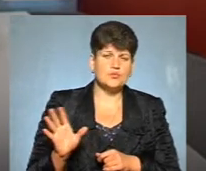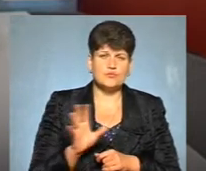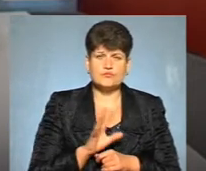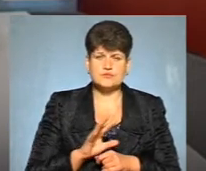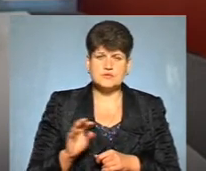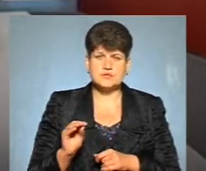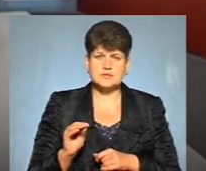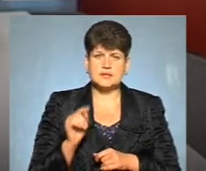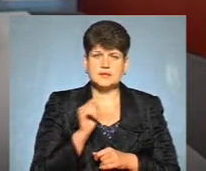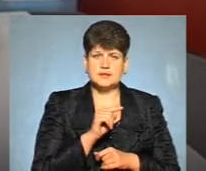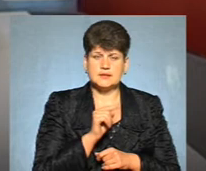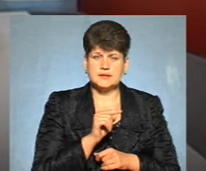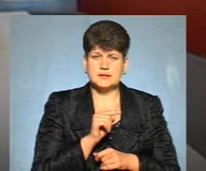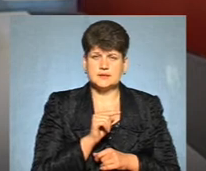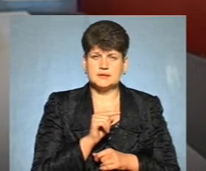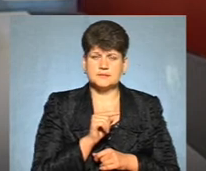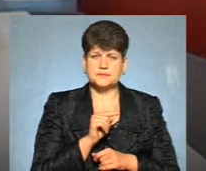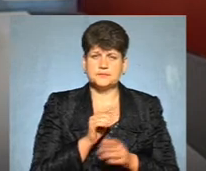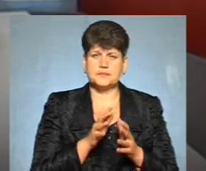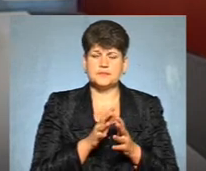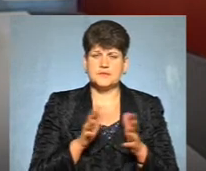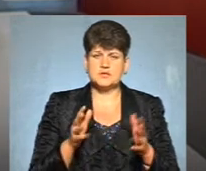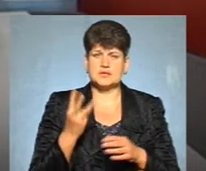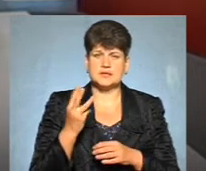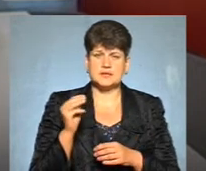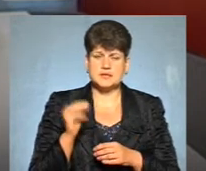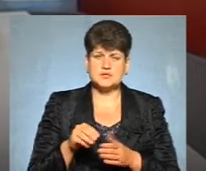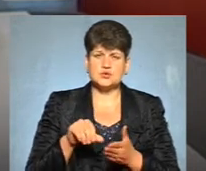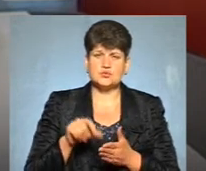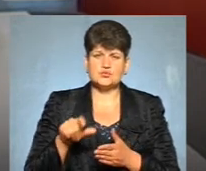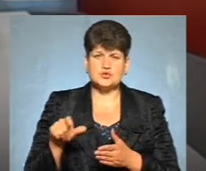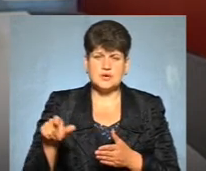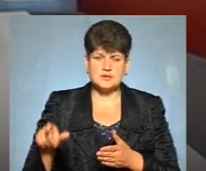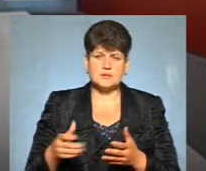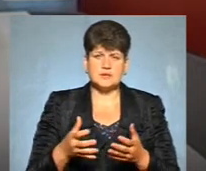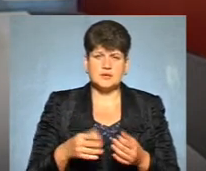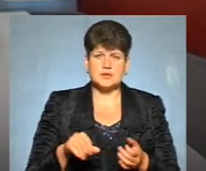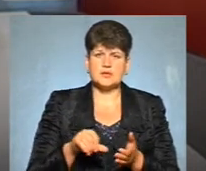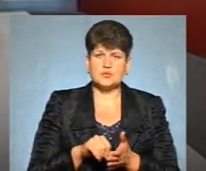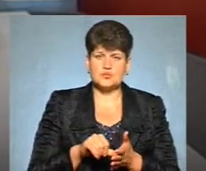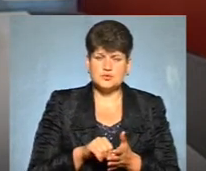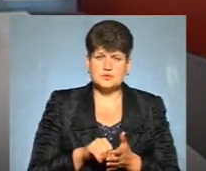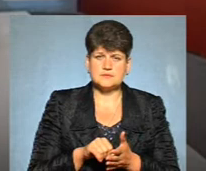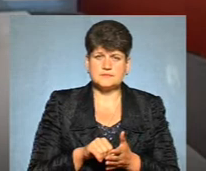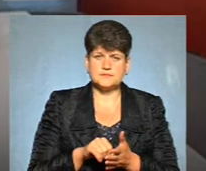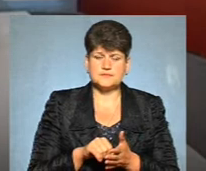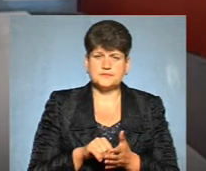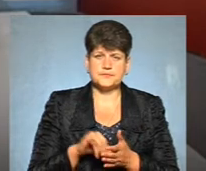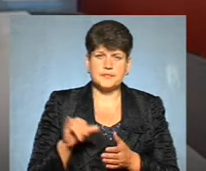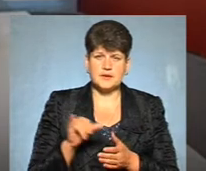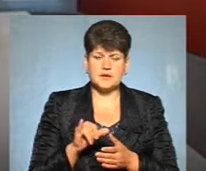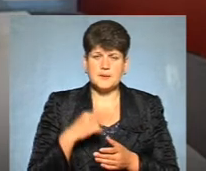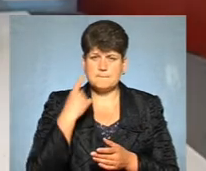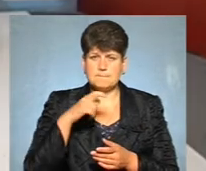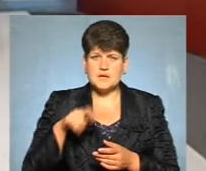у всіх тих понад 3000 учасників, які взяли участь, і